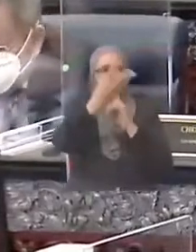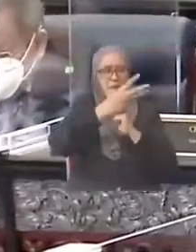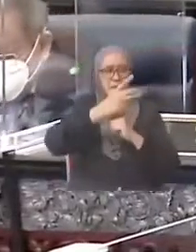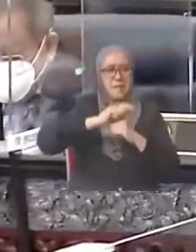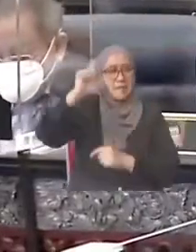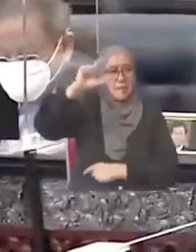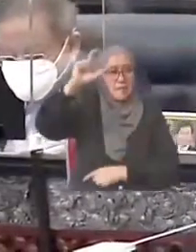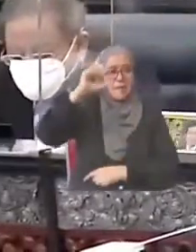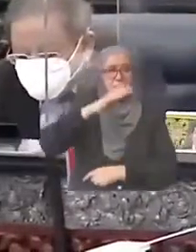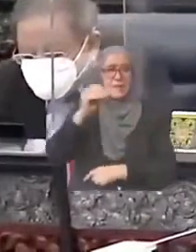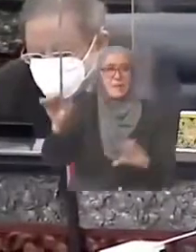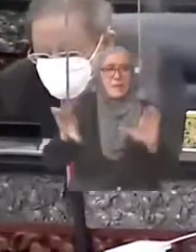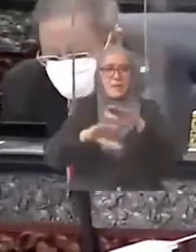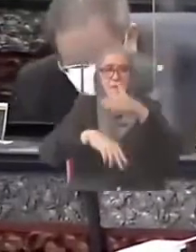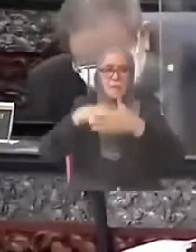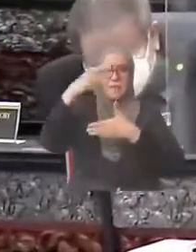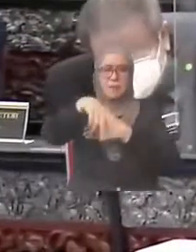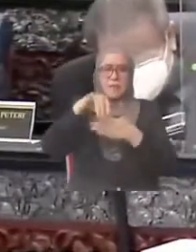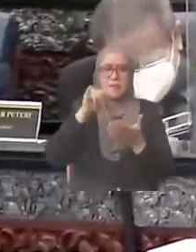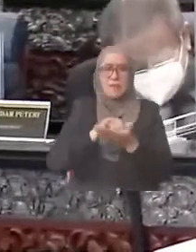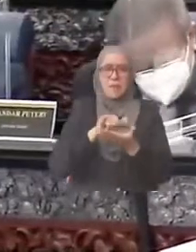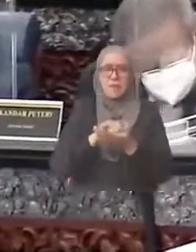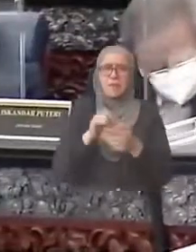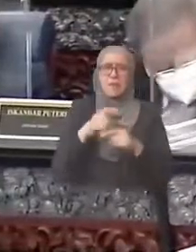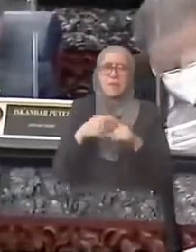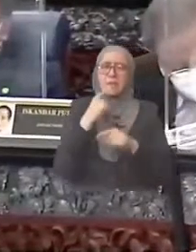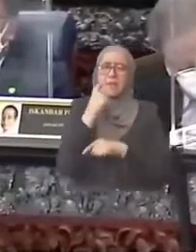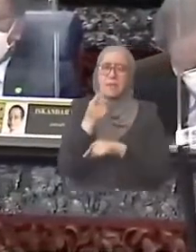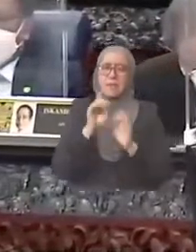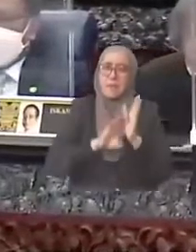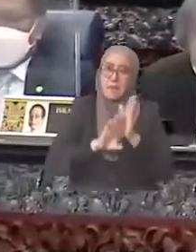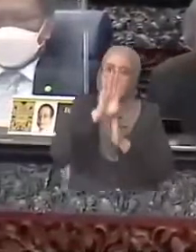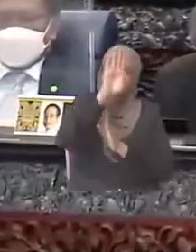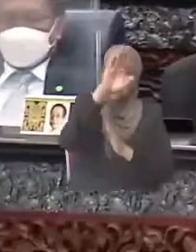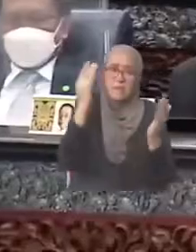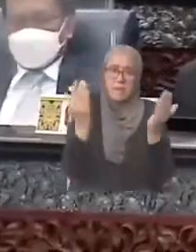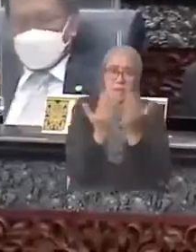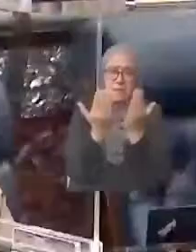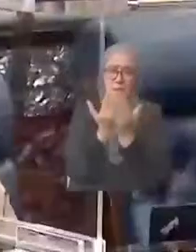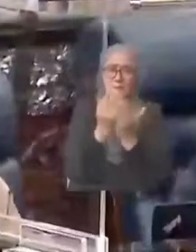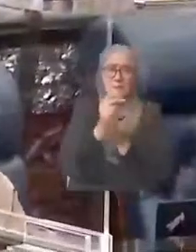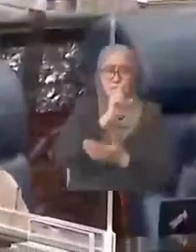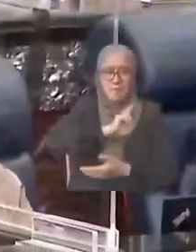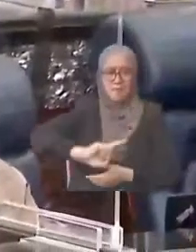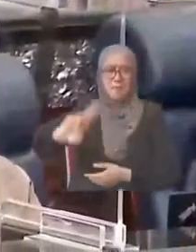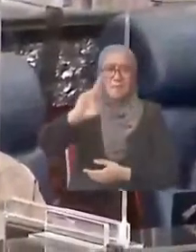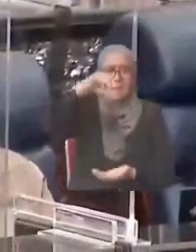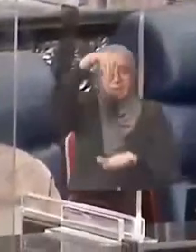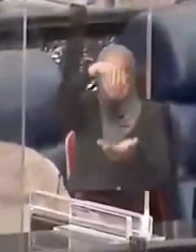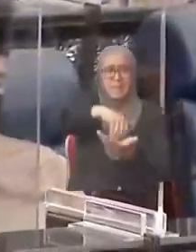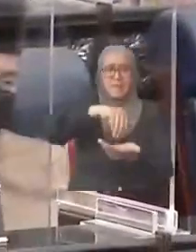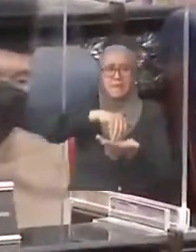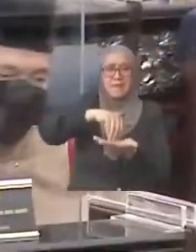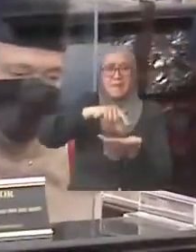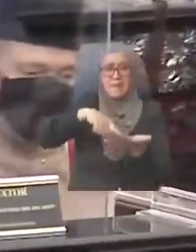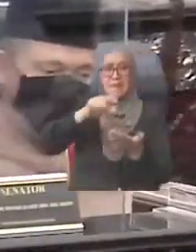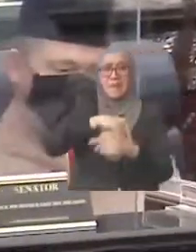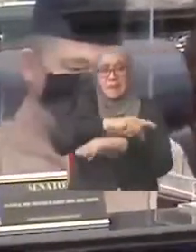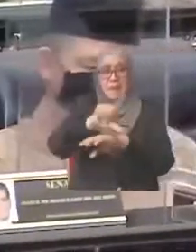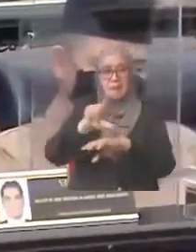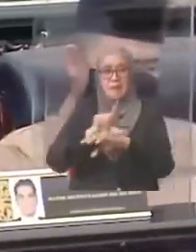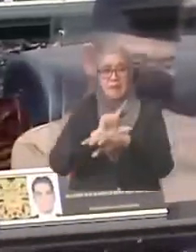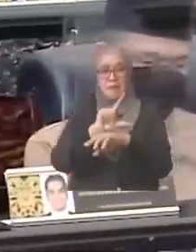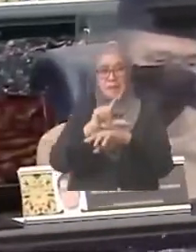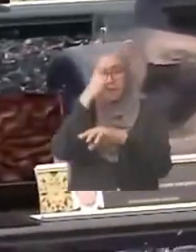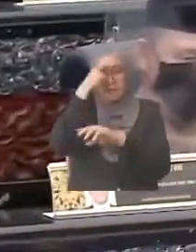akan melaksanakan ijf berikut pertama membina sebuah sekolah menengah agama di wilayah Persekutuan Labuan dengan